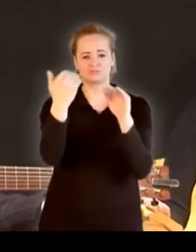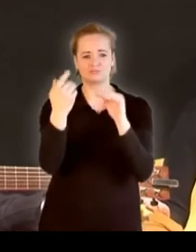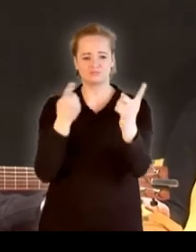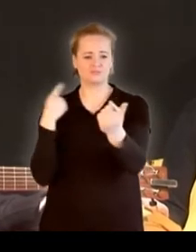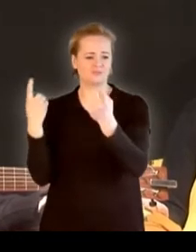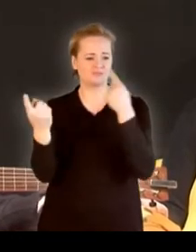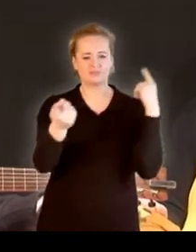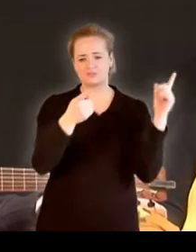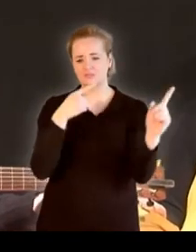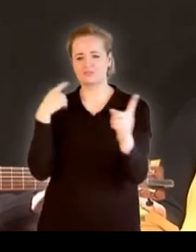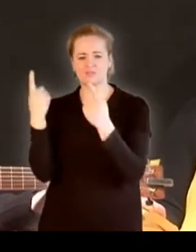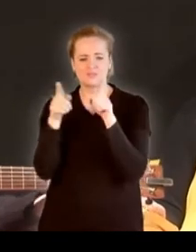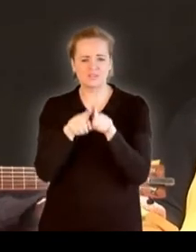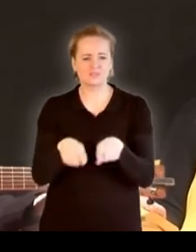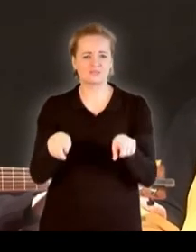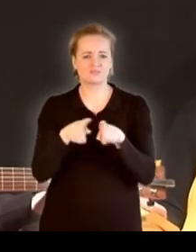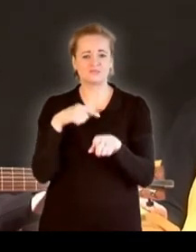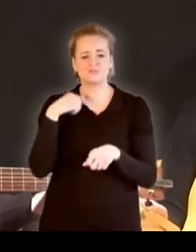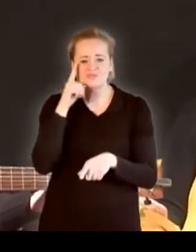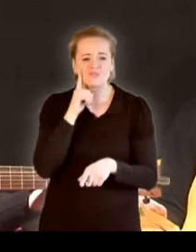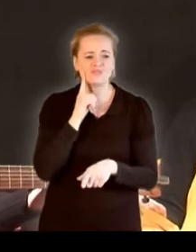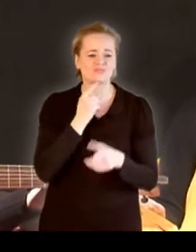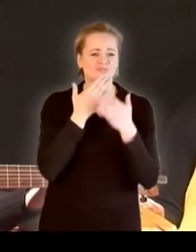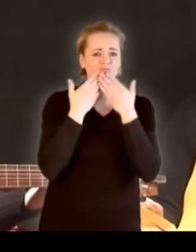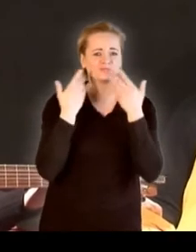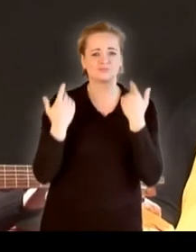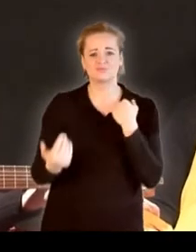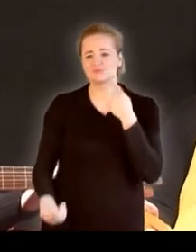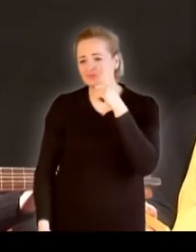Matau tik pilką plentą,